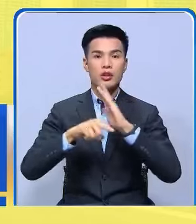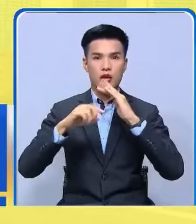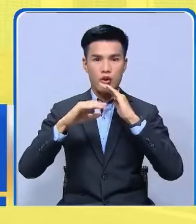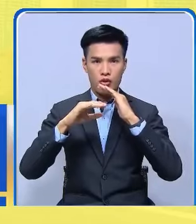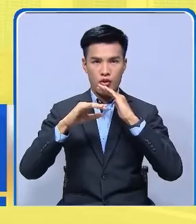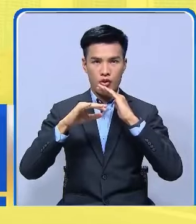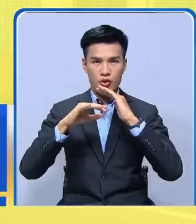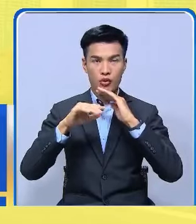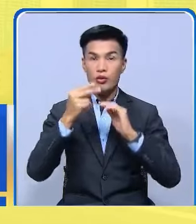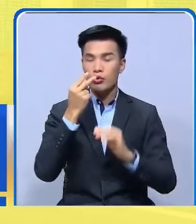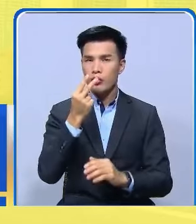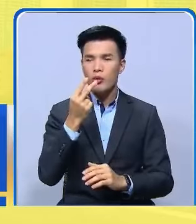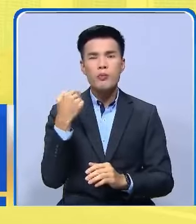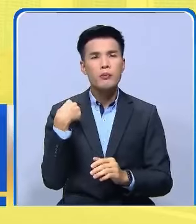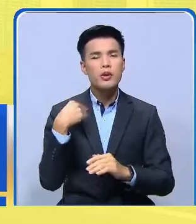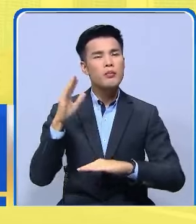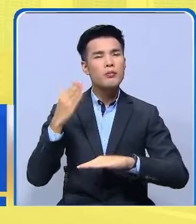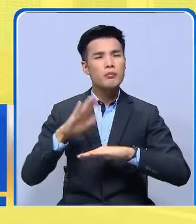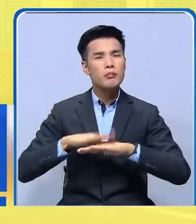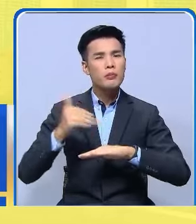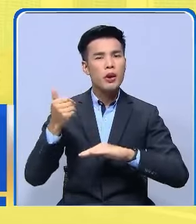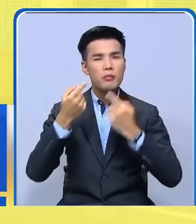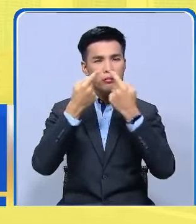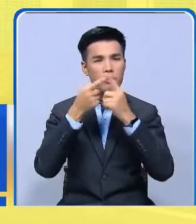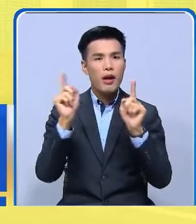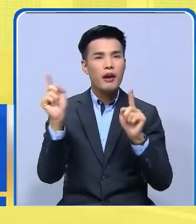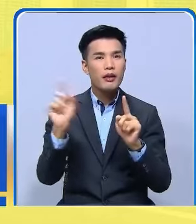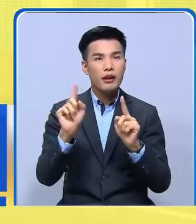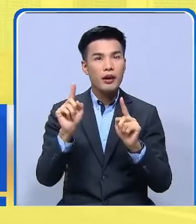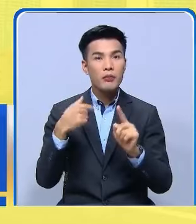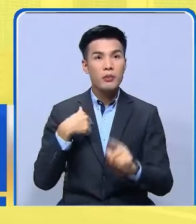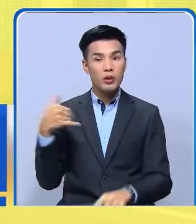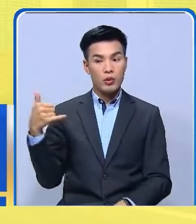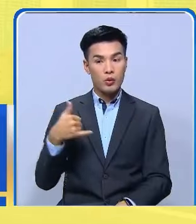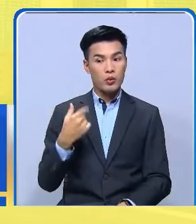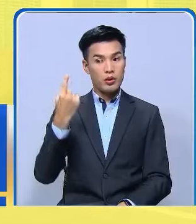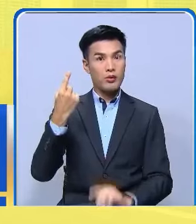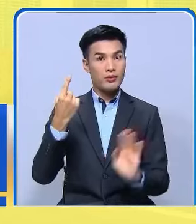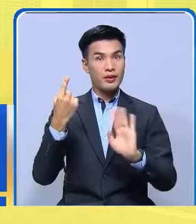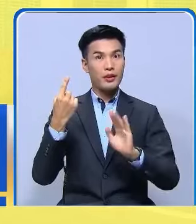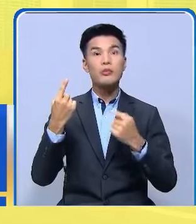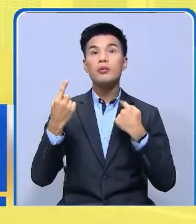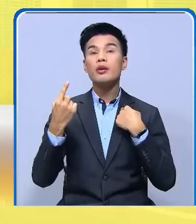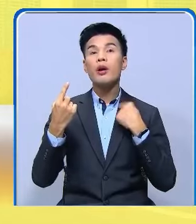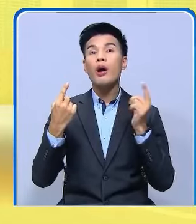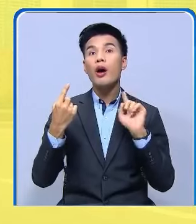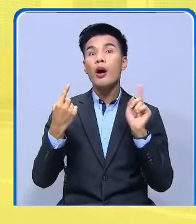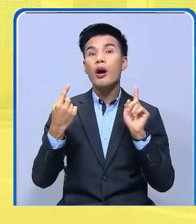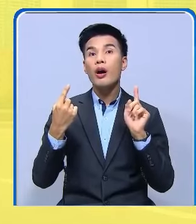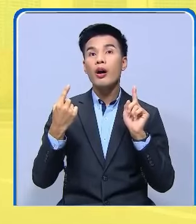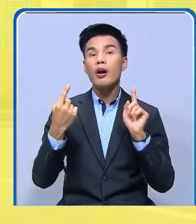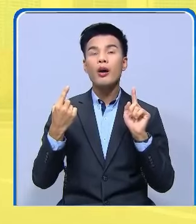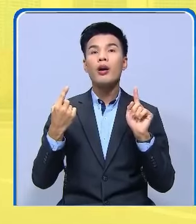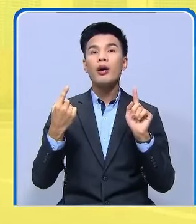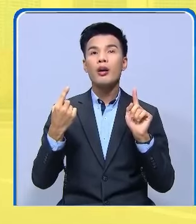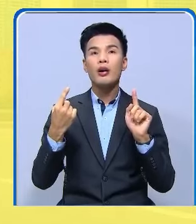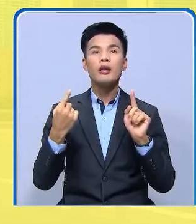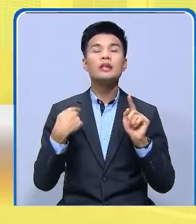ลองดูว่าเขามีความแปลกไม่เหมือนใครอย่างไรแล้วเขาไม่ได้มาคนเดียวที่คอของเขาเนี่ยเป็นน้